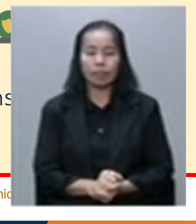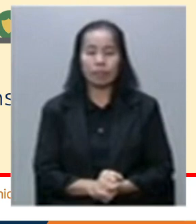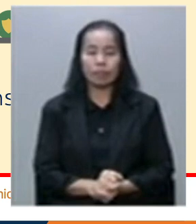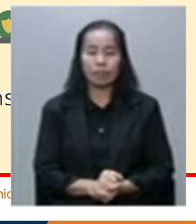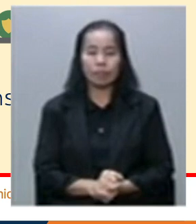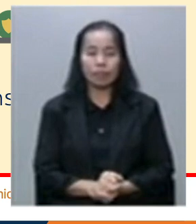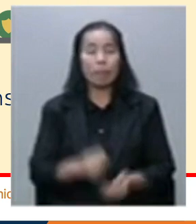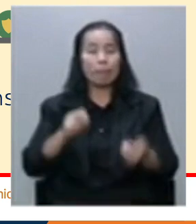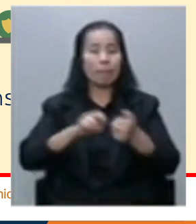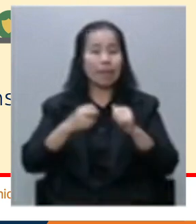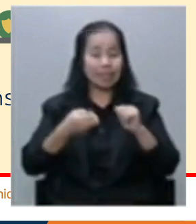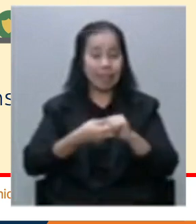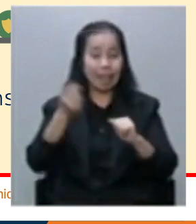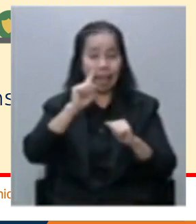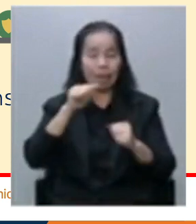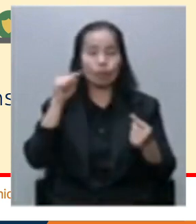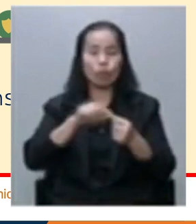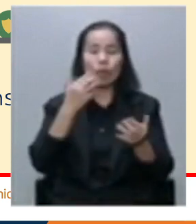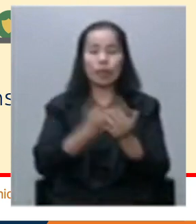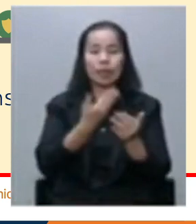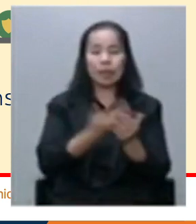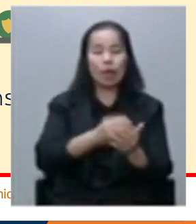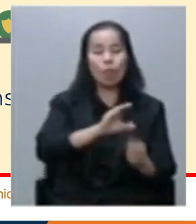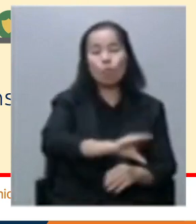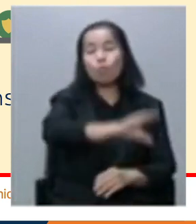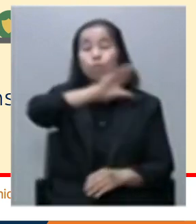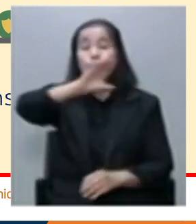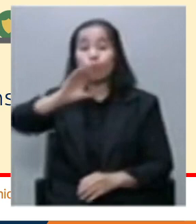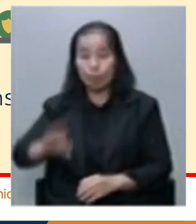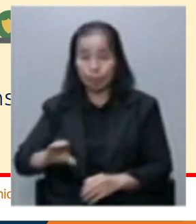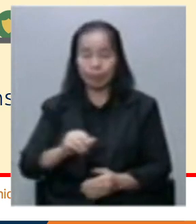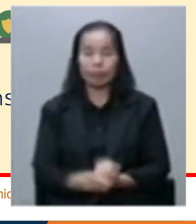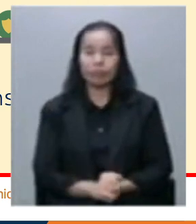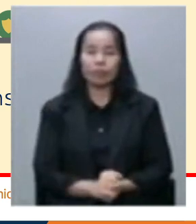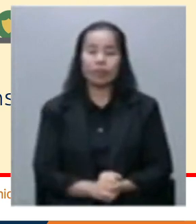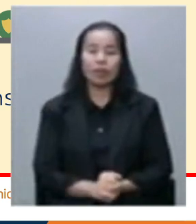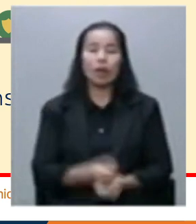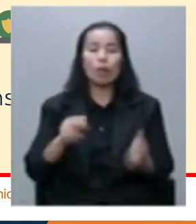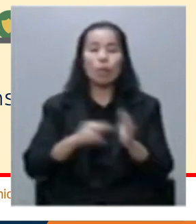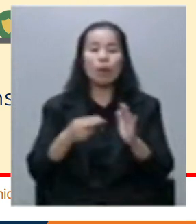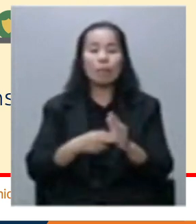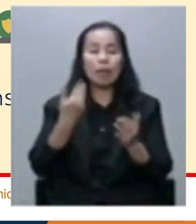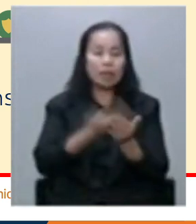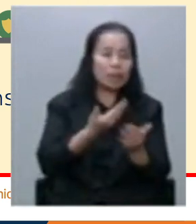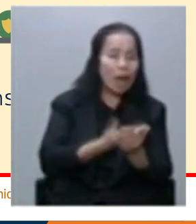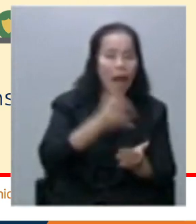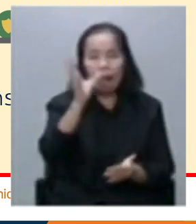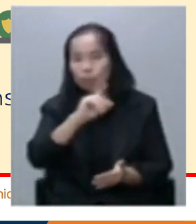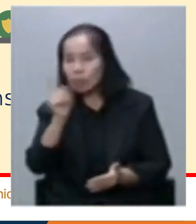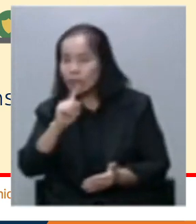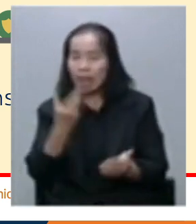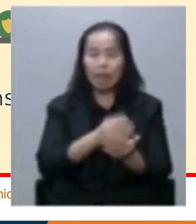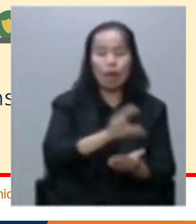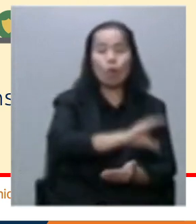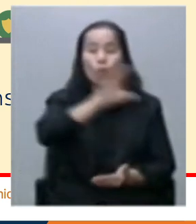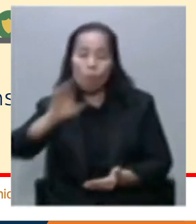ในประเด็นปัญหาอีกประเด็นหนึ่งคือการโอนงบนะครับพ่องูเอ๋ยใช้งบก้อนไหนโอนไปก็โอน